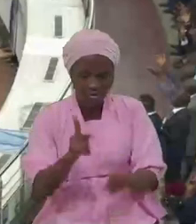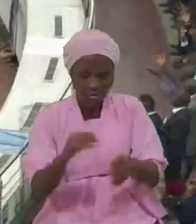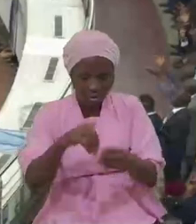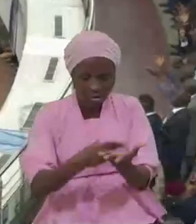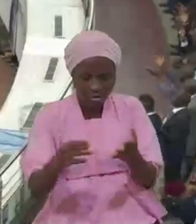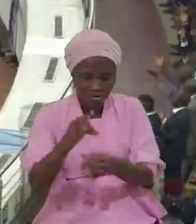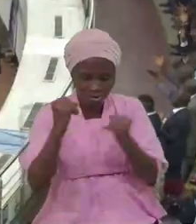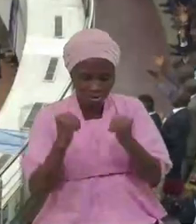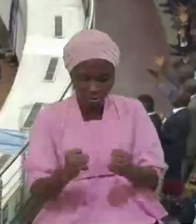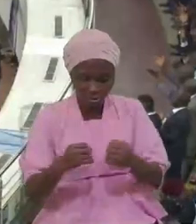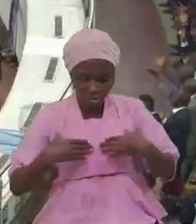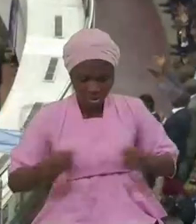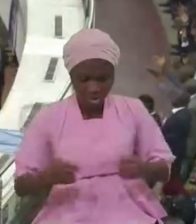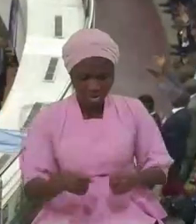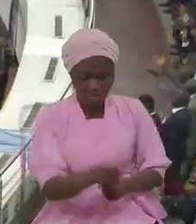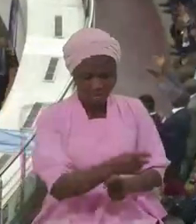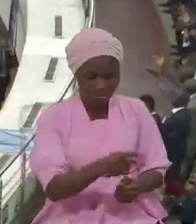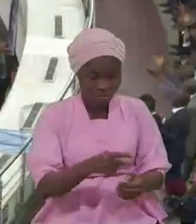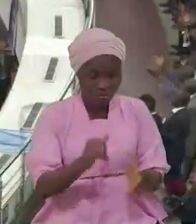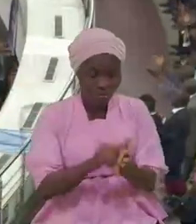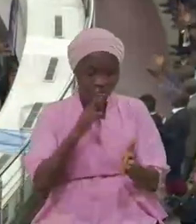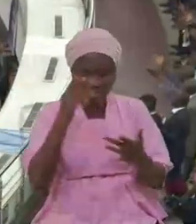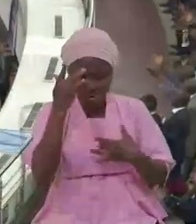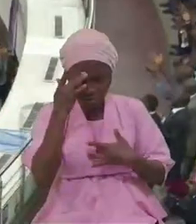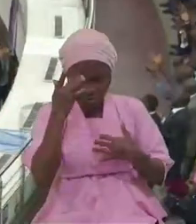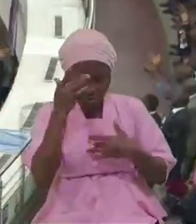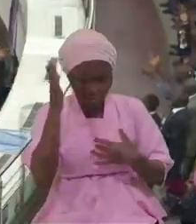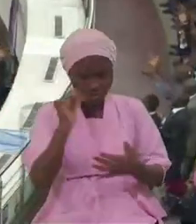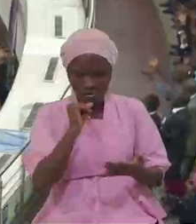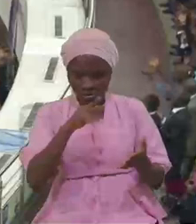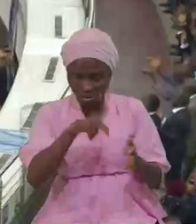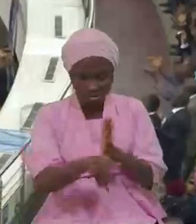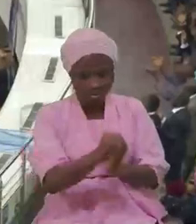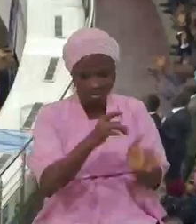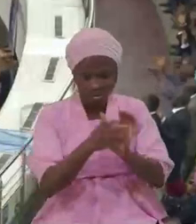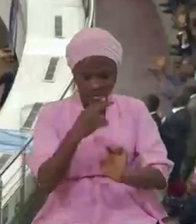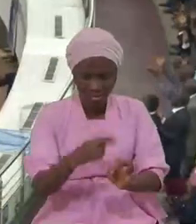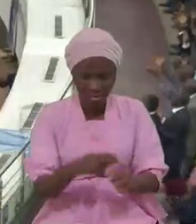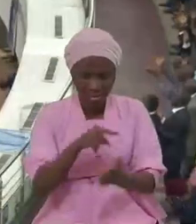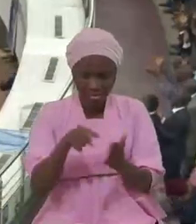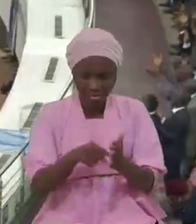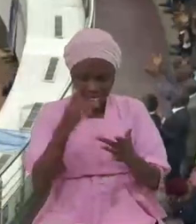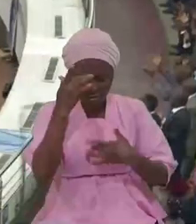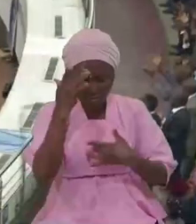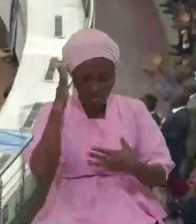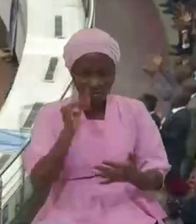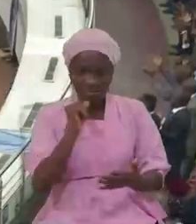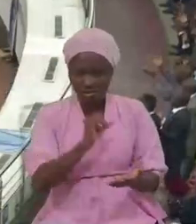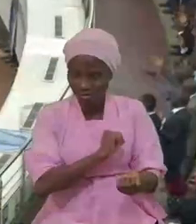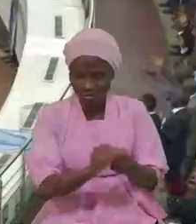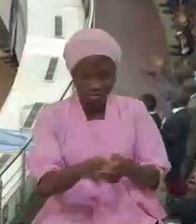sont malades. La maladie ne les tuera pas. Cette infirmité ne les détruira